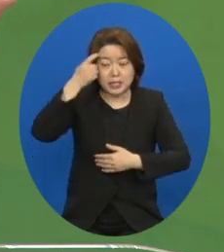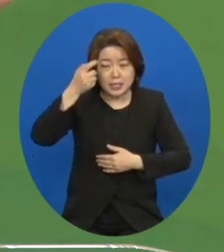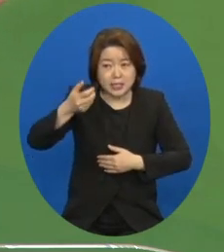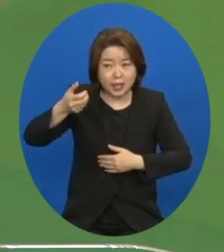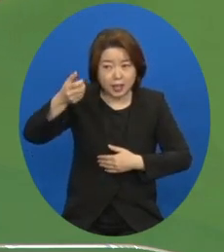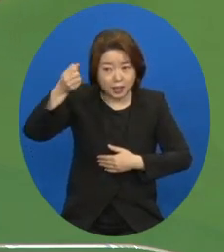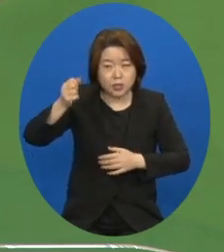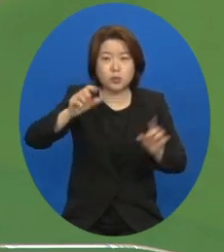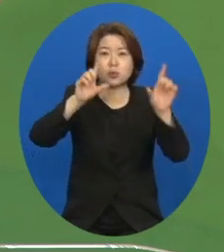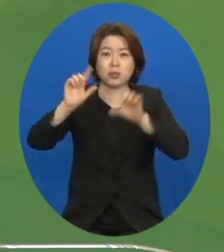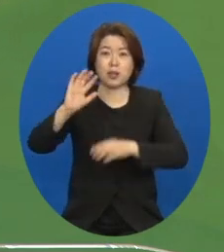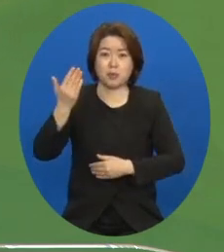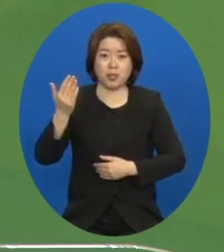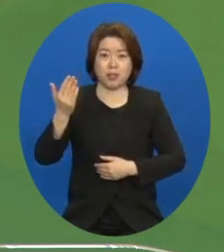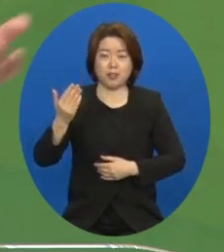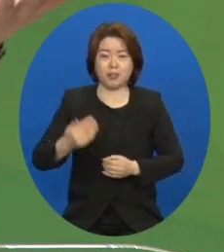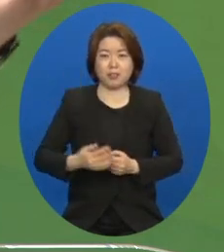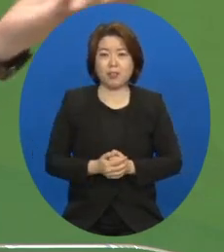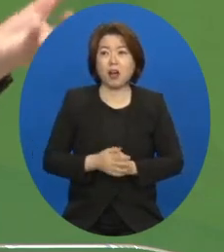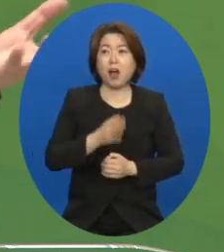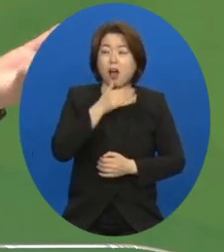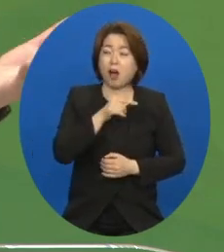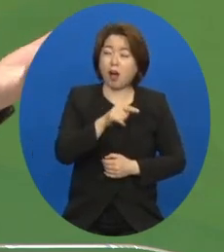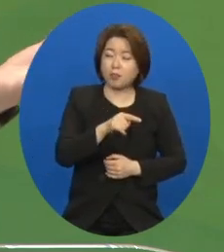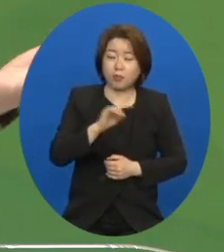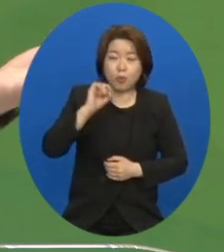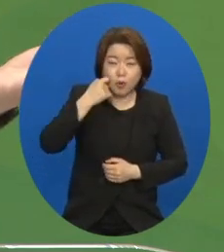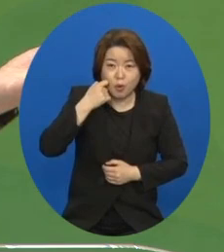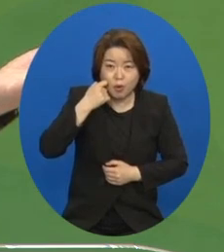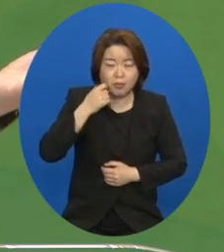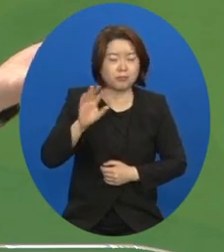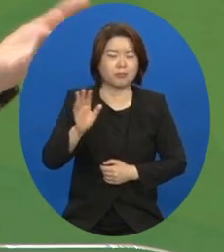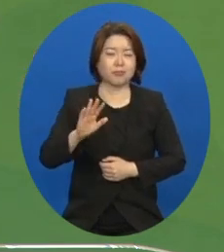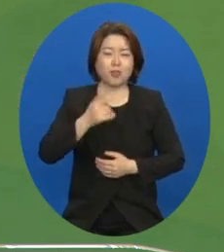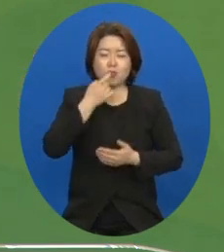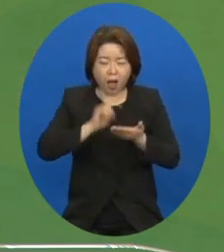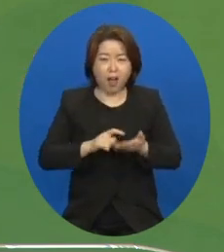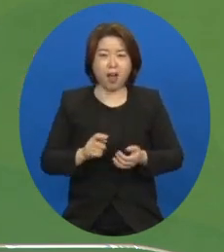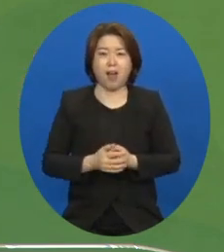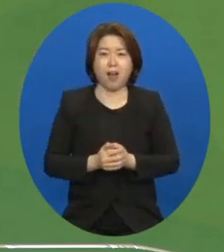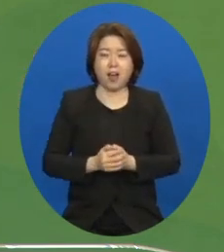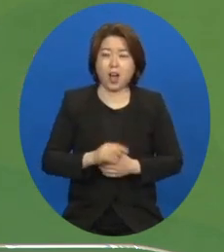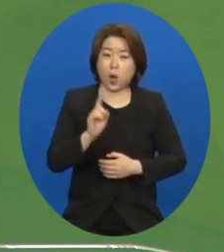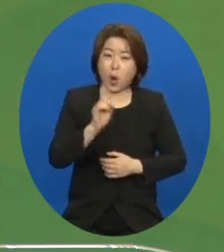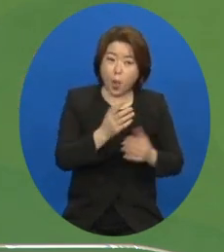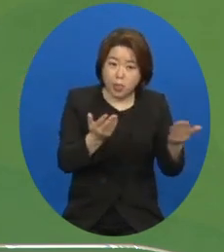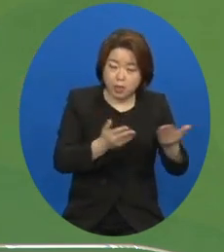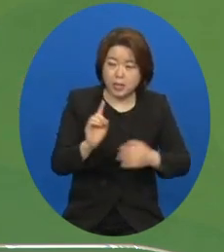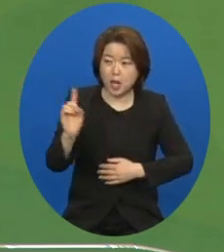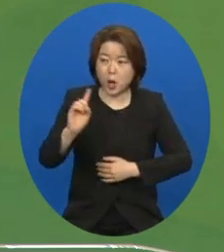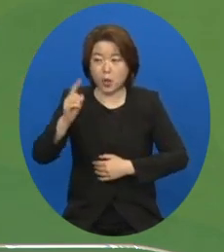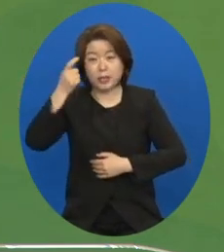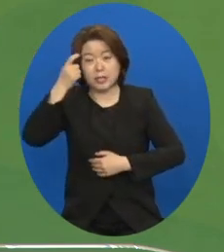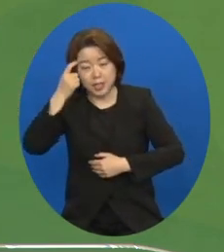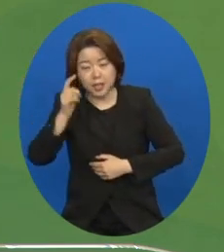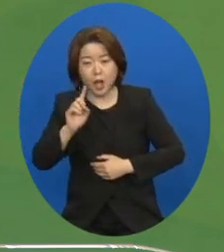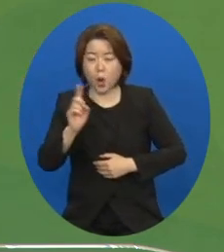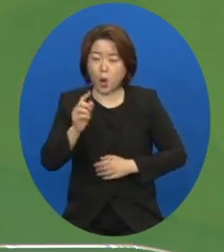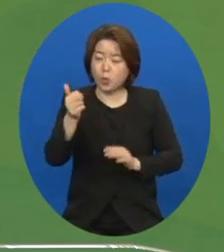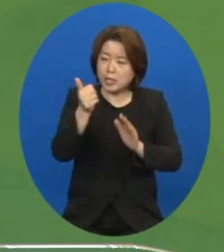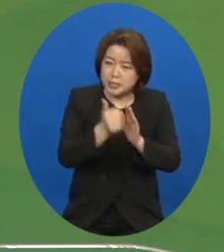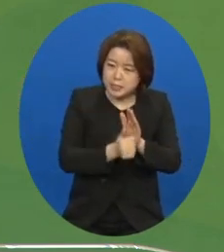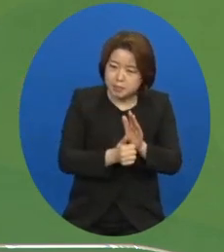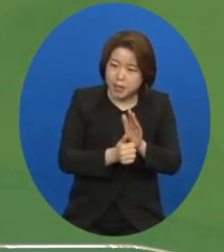하고 사는 거예요. 아, 그게 뭐 그렇게 어렵습니까? 어떤 사건, 어떤 사고, 어떤